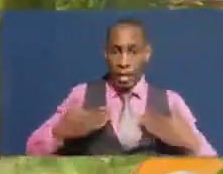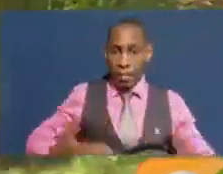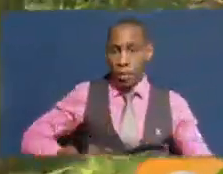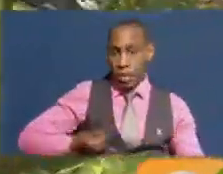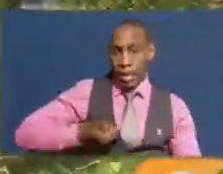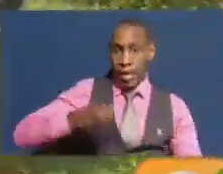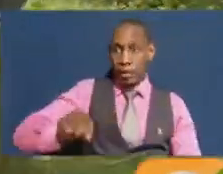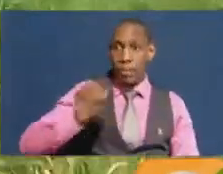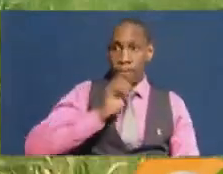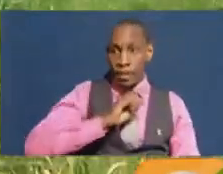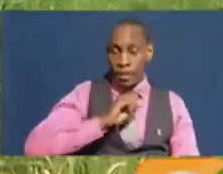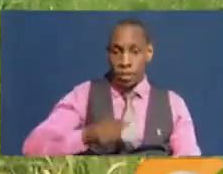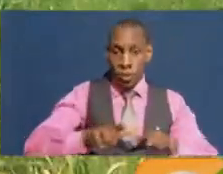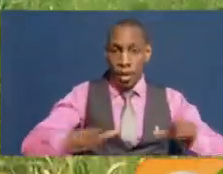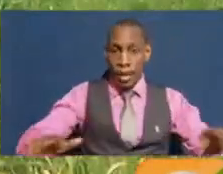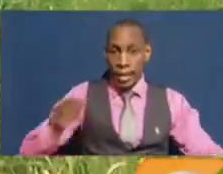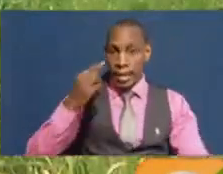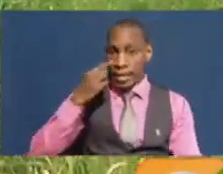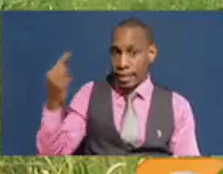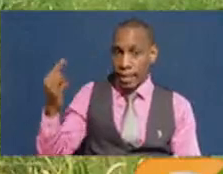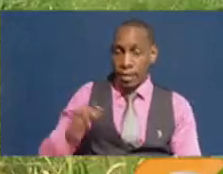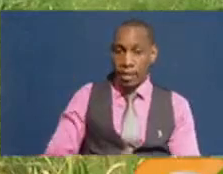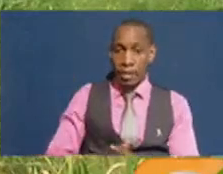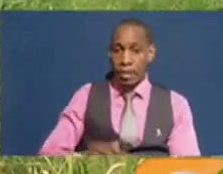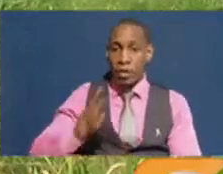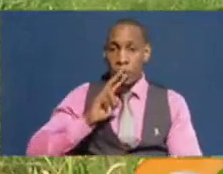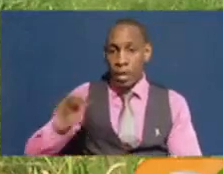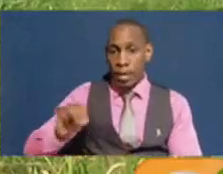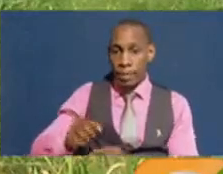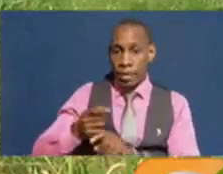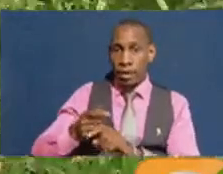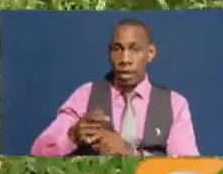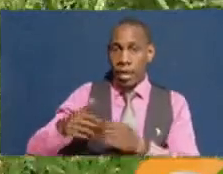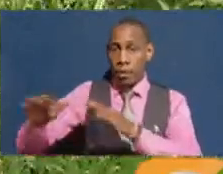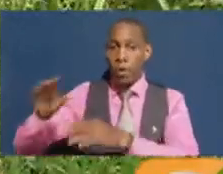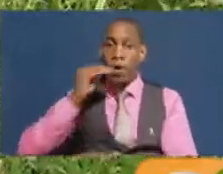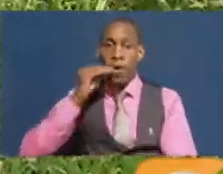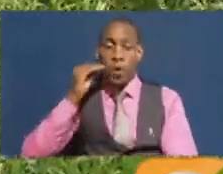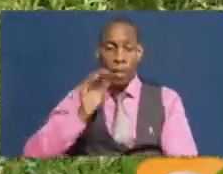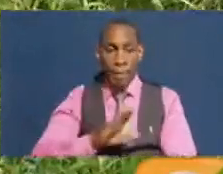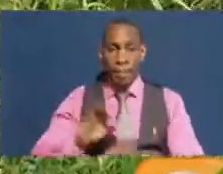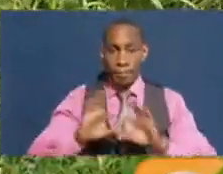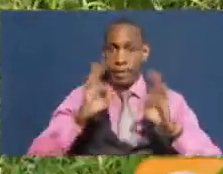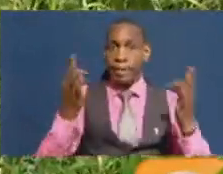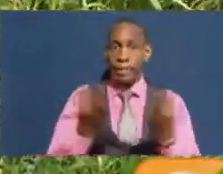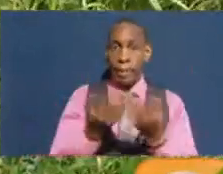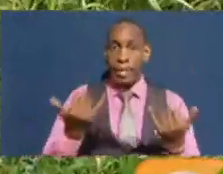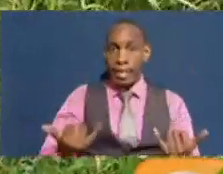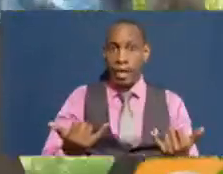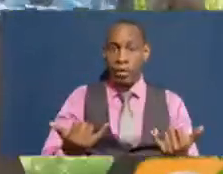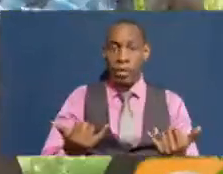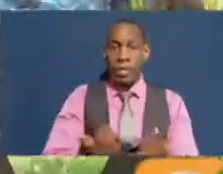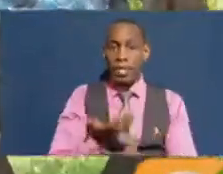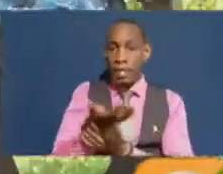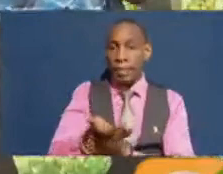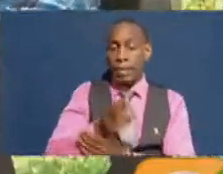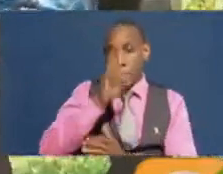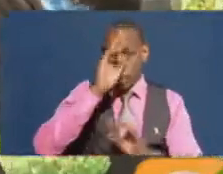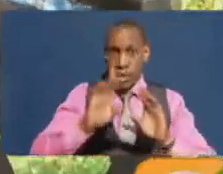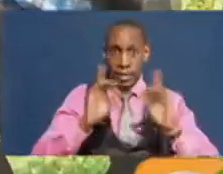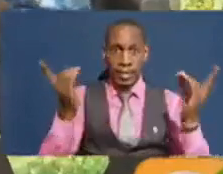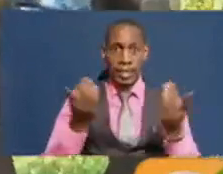Wendy ulipatikana katika shamba hili mita 200 kutoka nyumbani kwao. Familia hii sasa ikirai idara ya